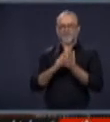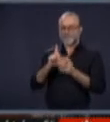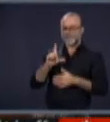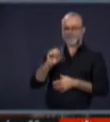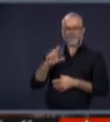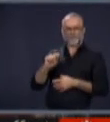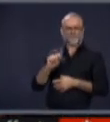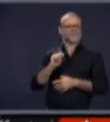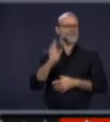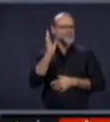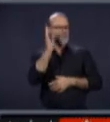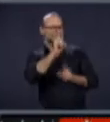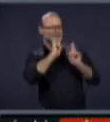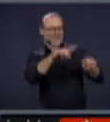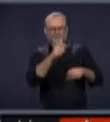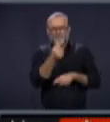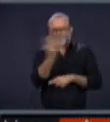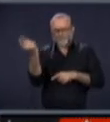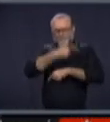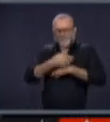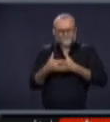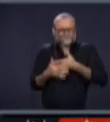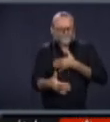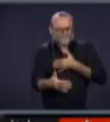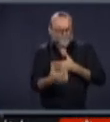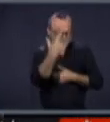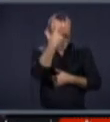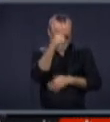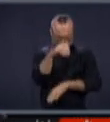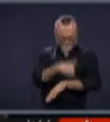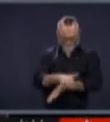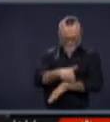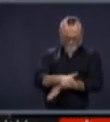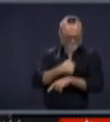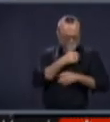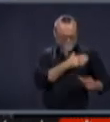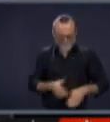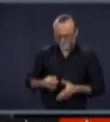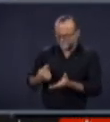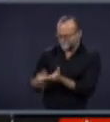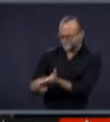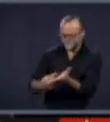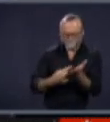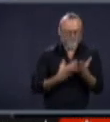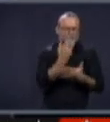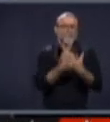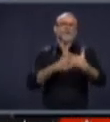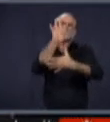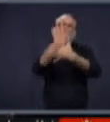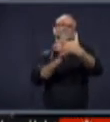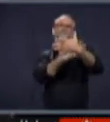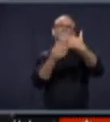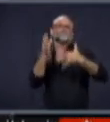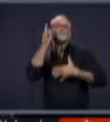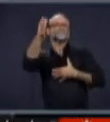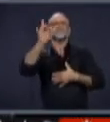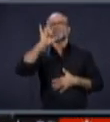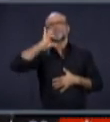vous aurez la réponse dans quelques jours. Nous allons discuter ce soir d'un calendrier.